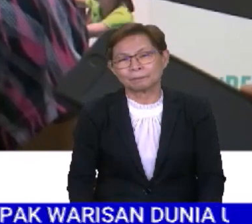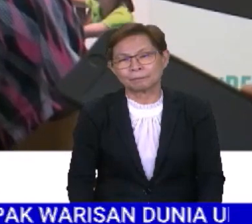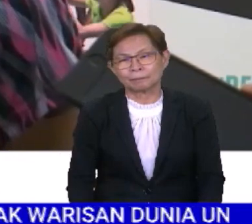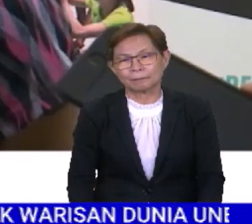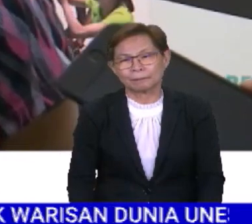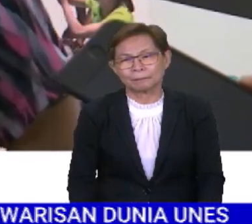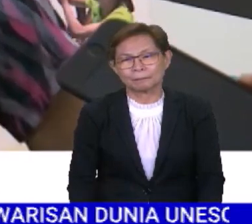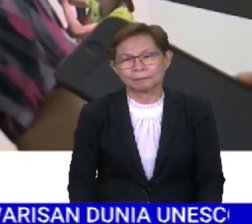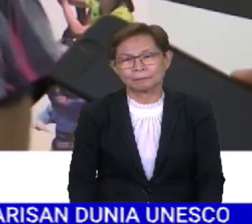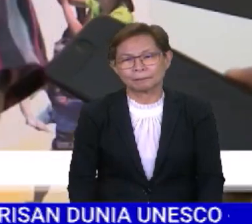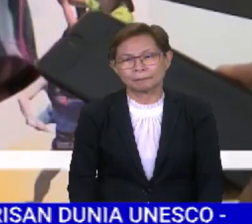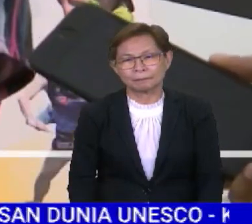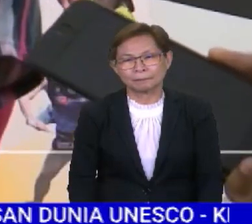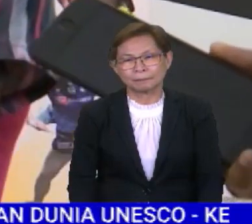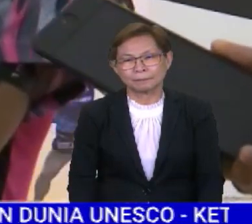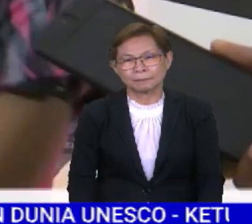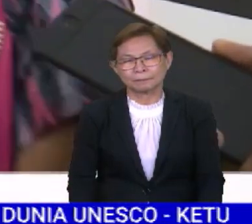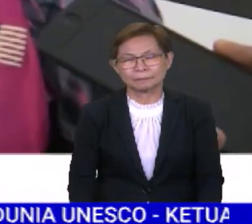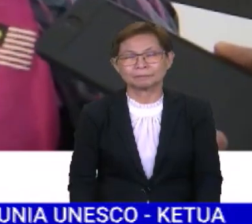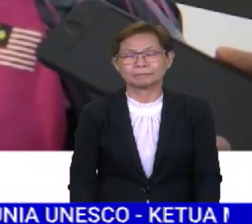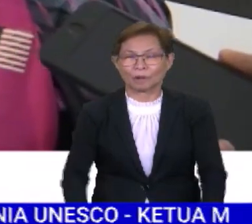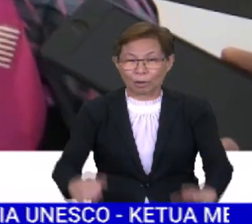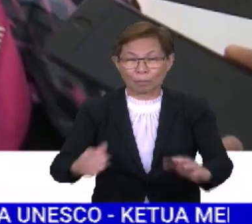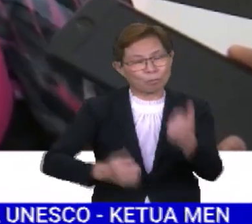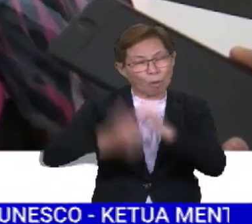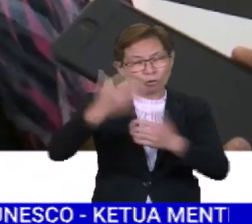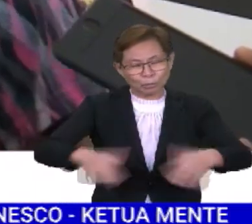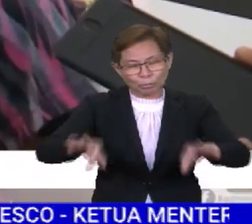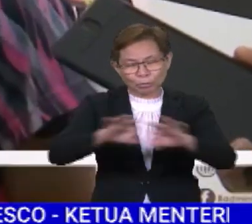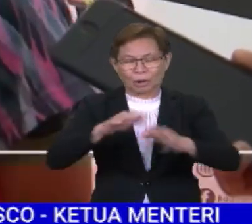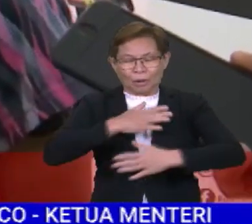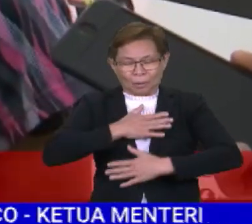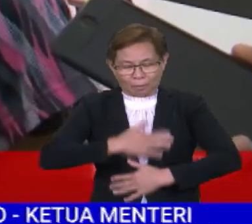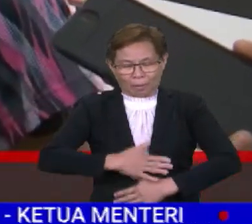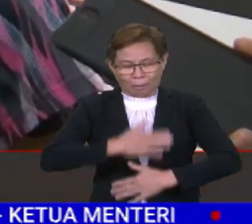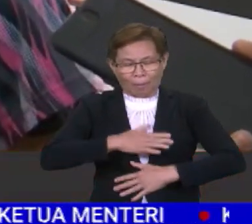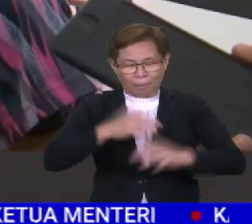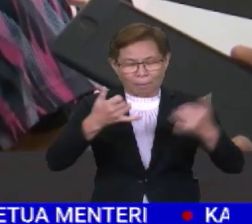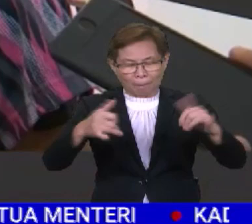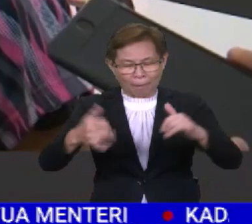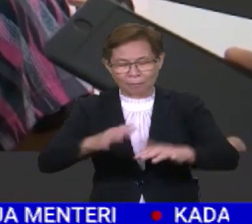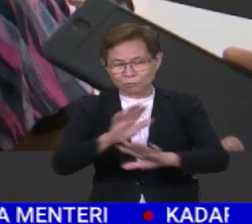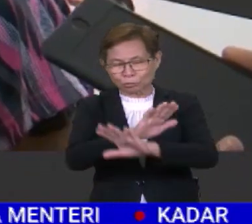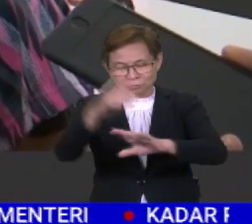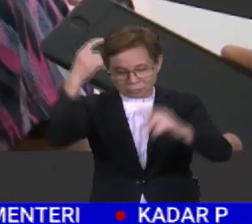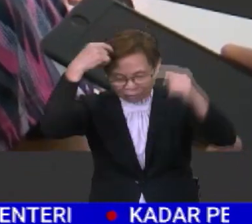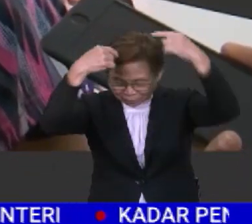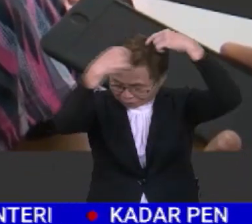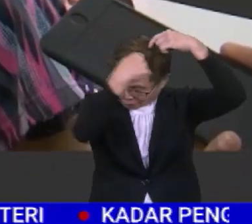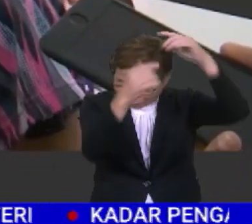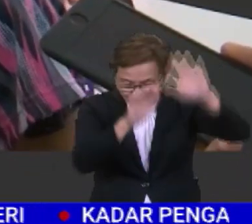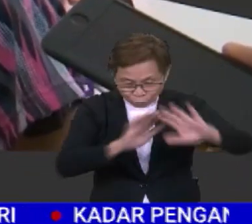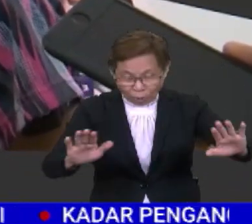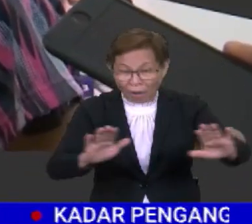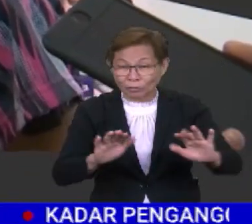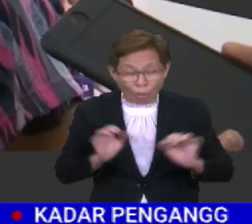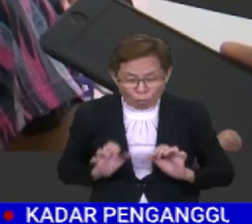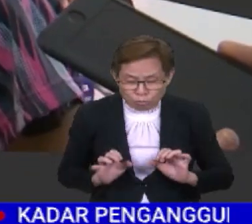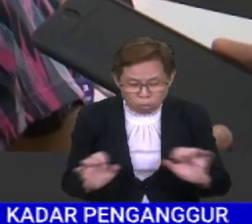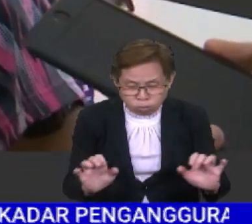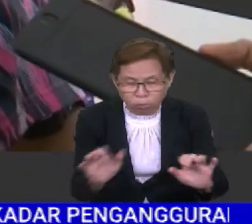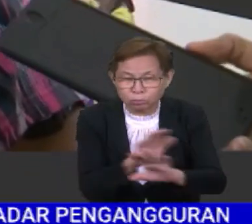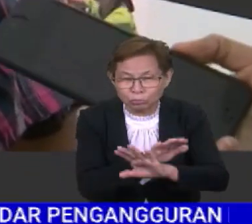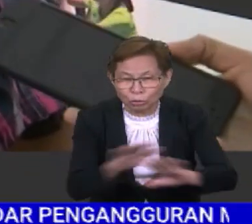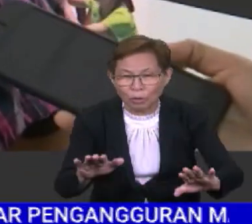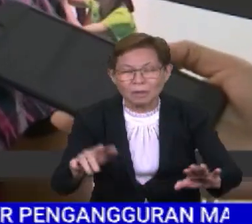The most important is to keep calm and focus on our gameplay and don't think too much. And of course, don't be too rushing because